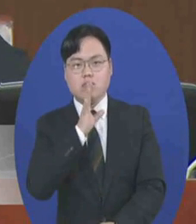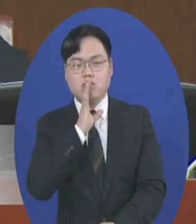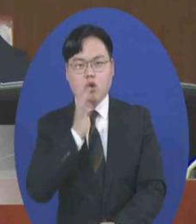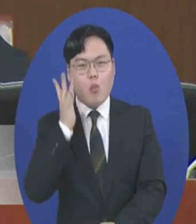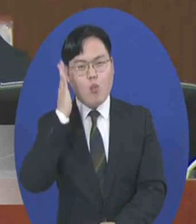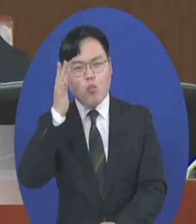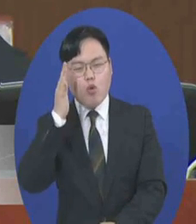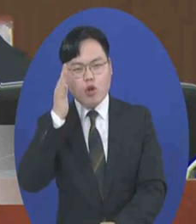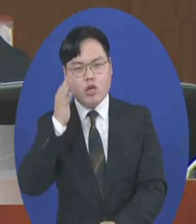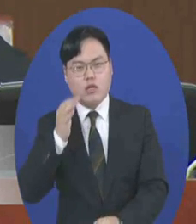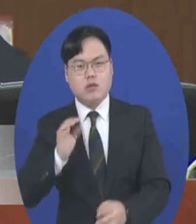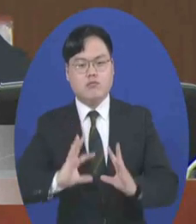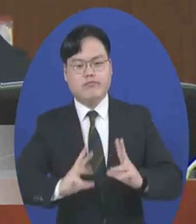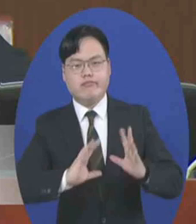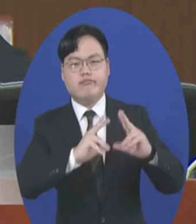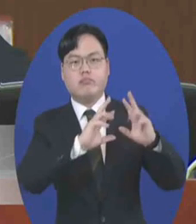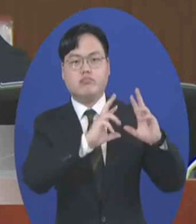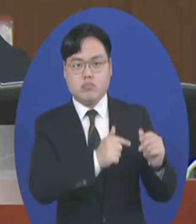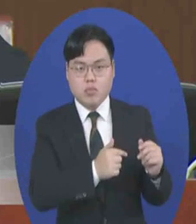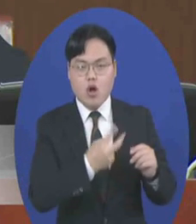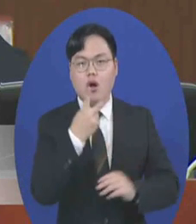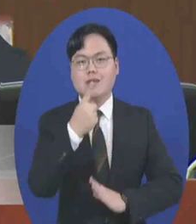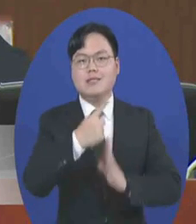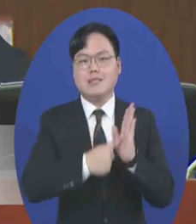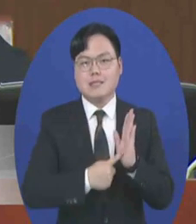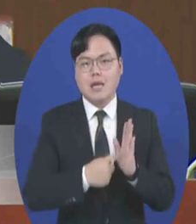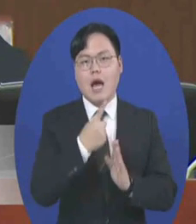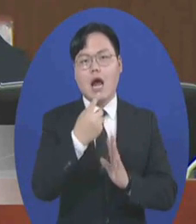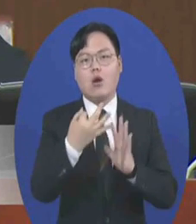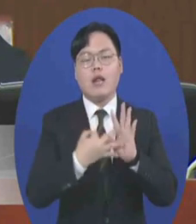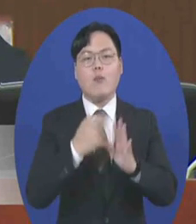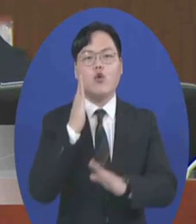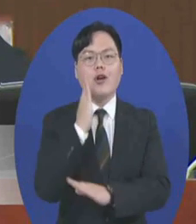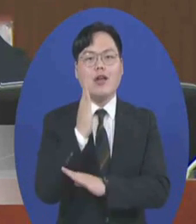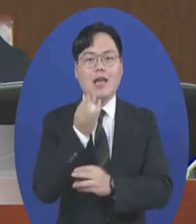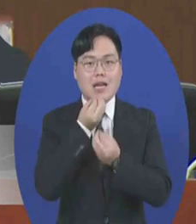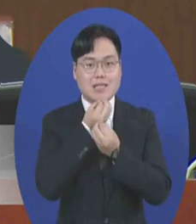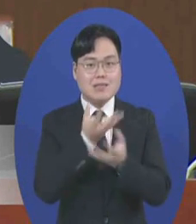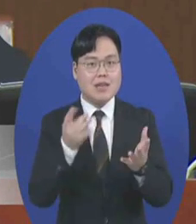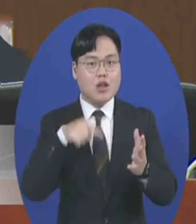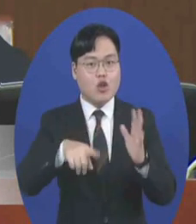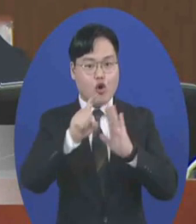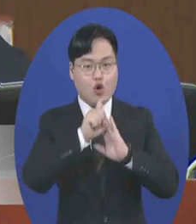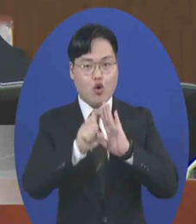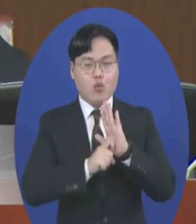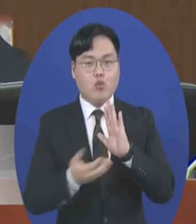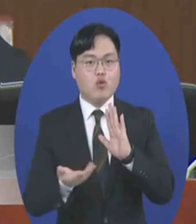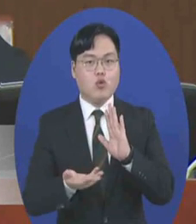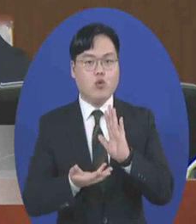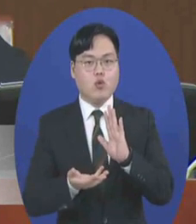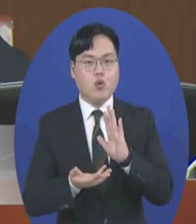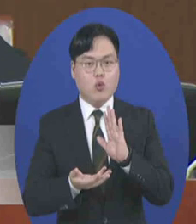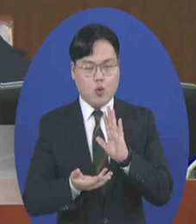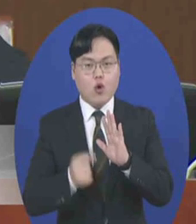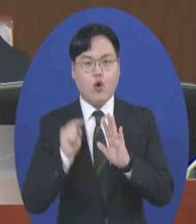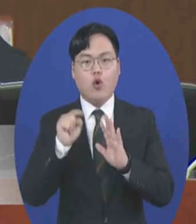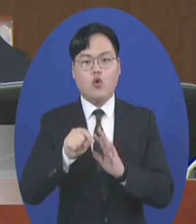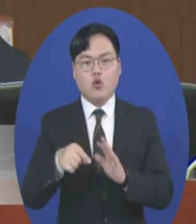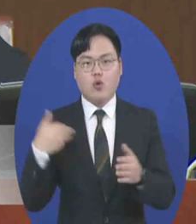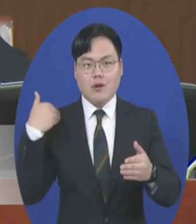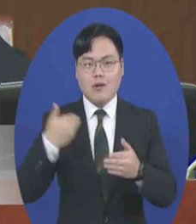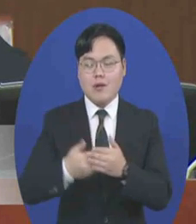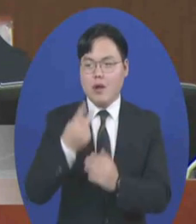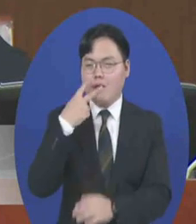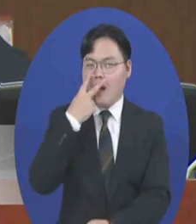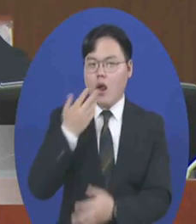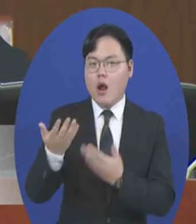стратегийн шилжилтийг бол бас бид нэр одоо 2 сарын 18-ны өдөр зарласан яг энэ хөтөлбөр маань одоо үндсэндээ өнөөдрийг